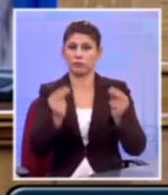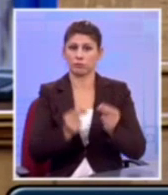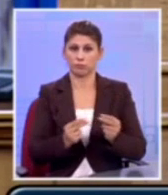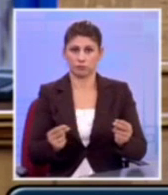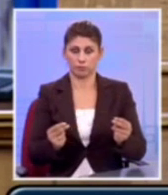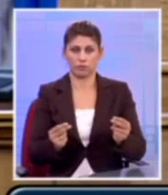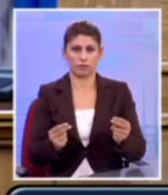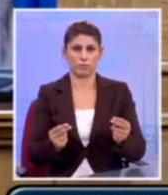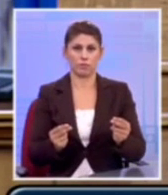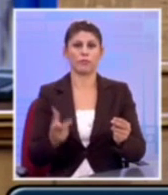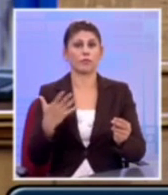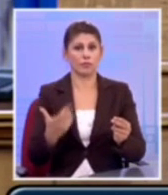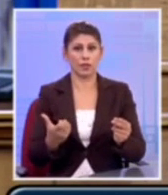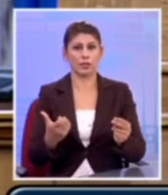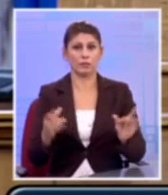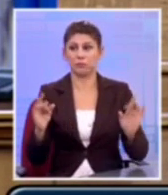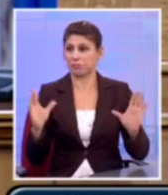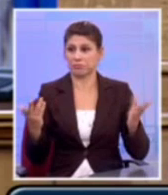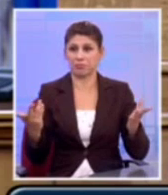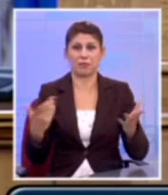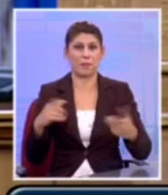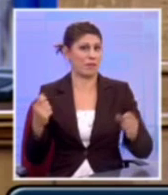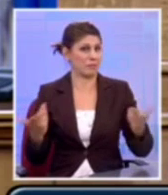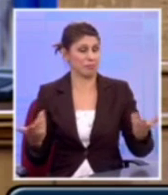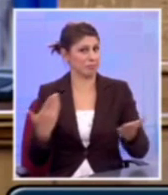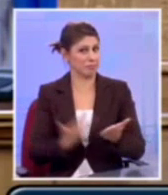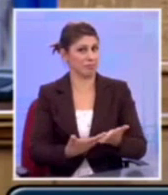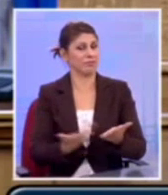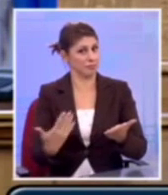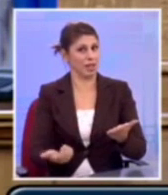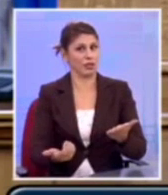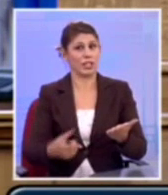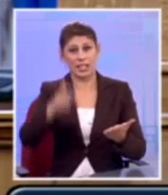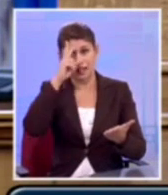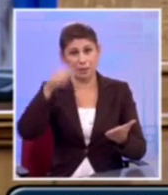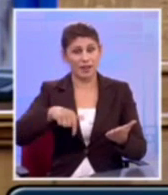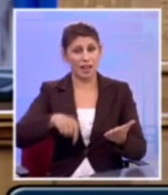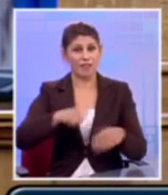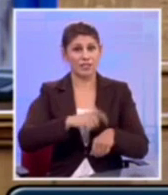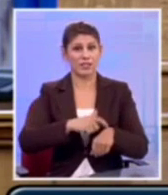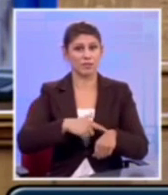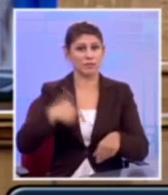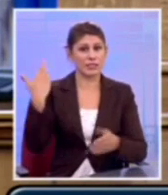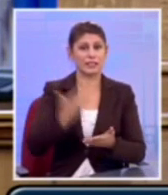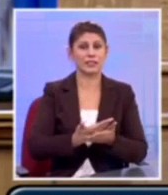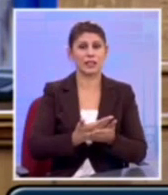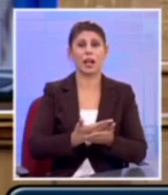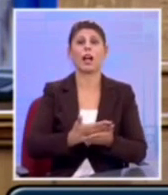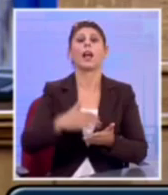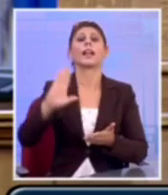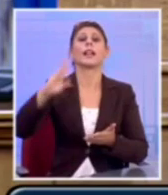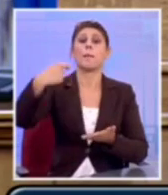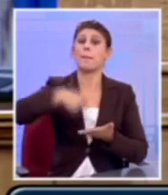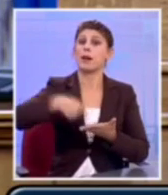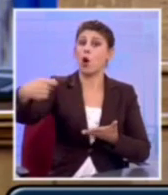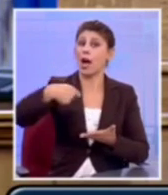συμπεράσματα είναι αναπόδραστα. Η Γερμανία σήμερα αξιώνει και να μην πληρώσει το